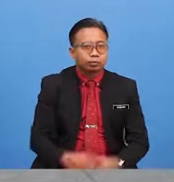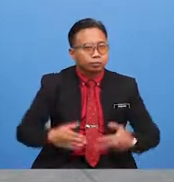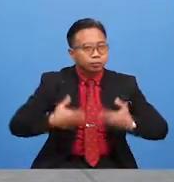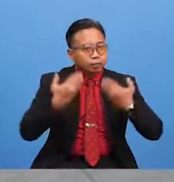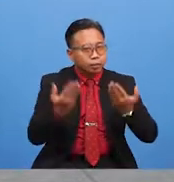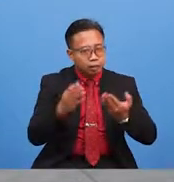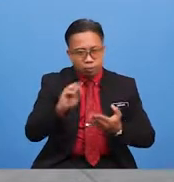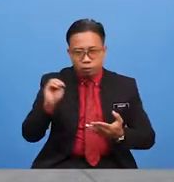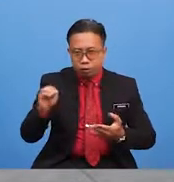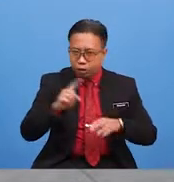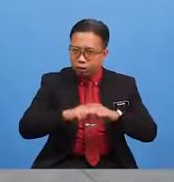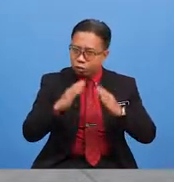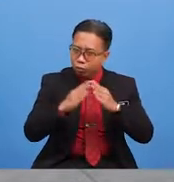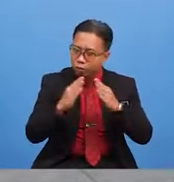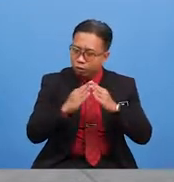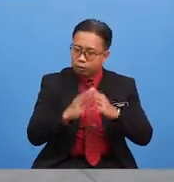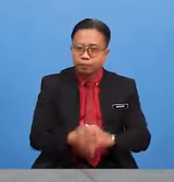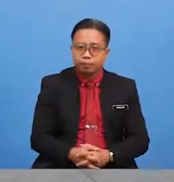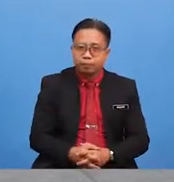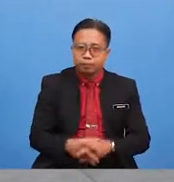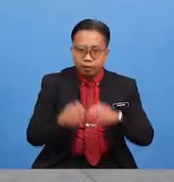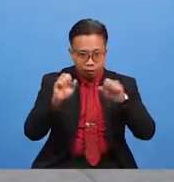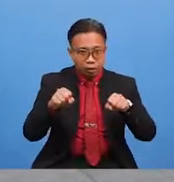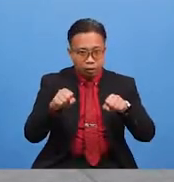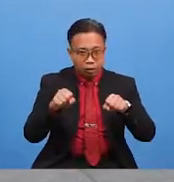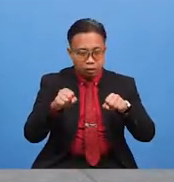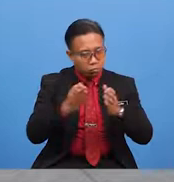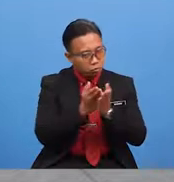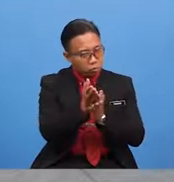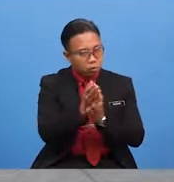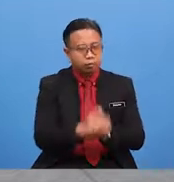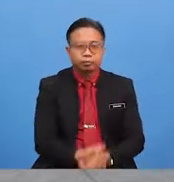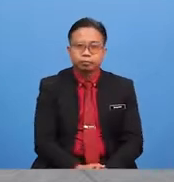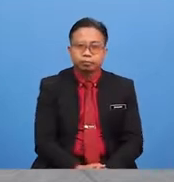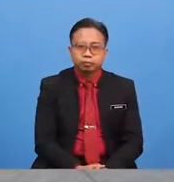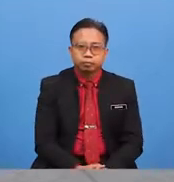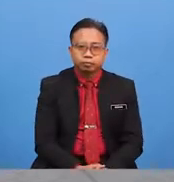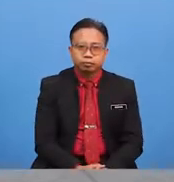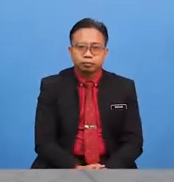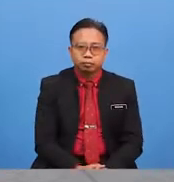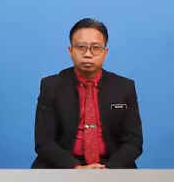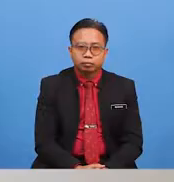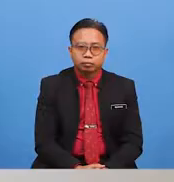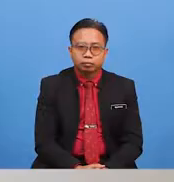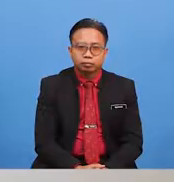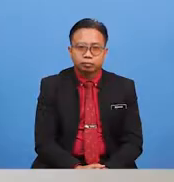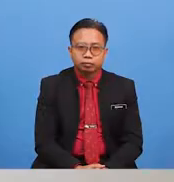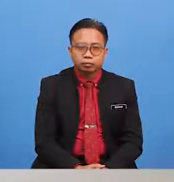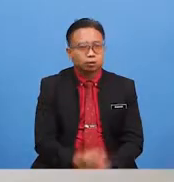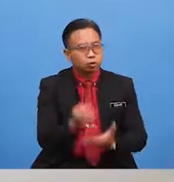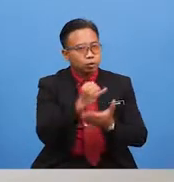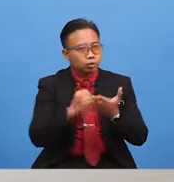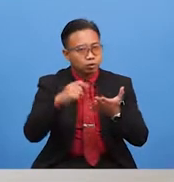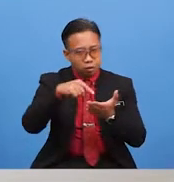Bagaimana murid-murid di rumah? Boleh Mr. Rembrandt teruskan? Okey. Karya